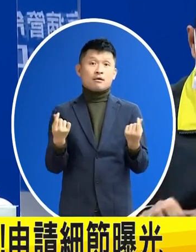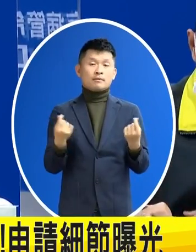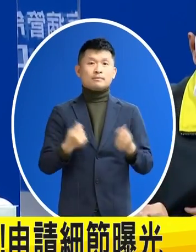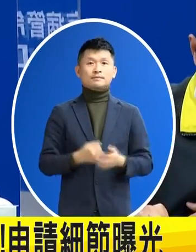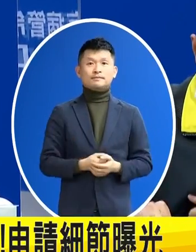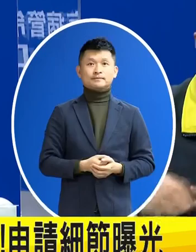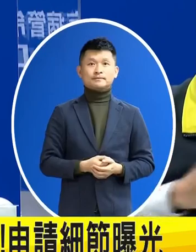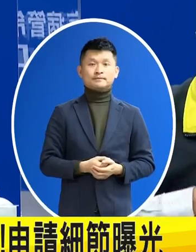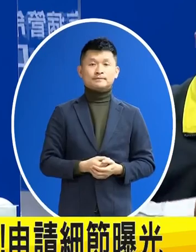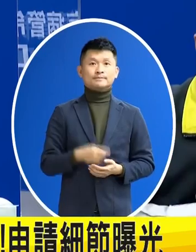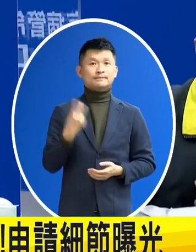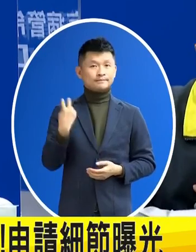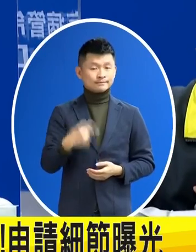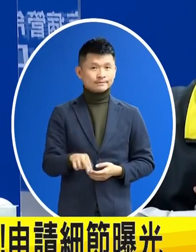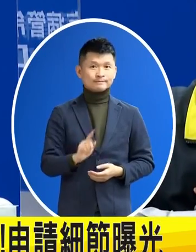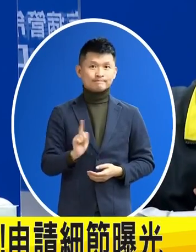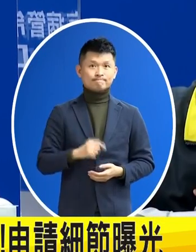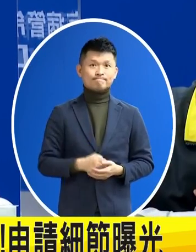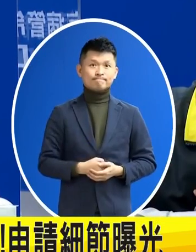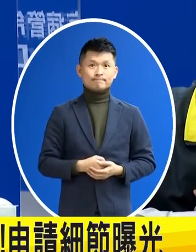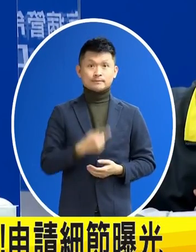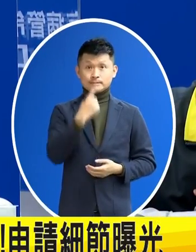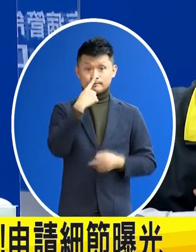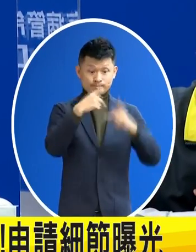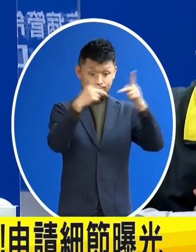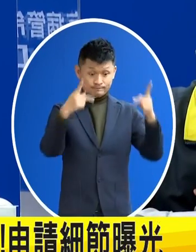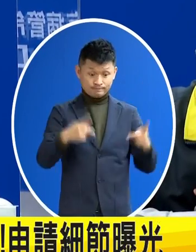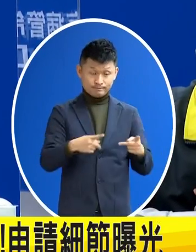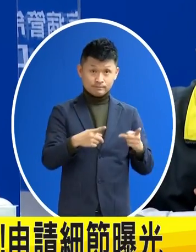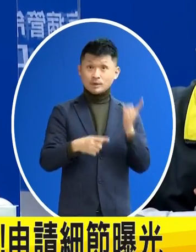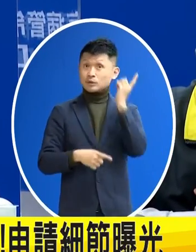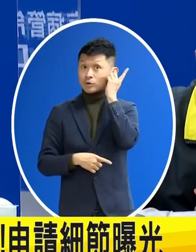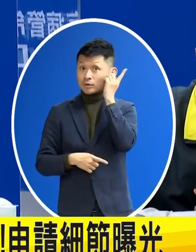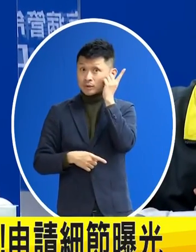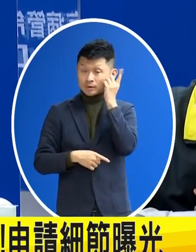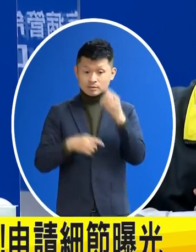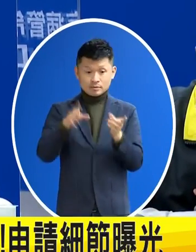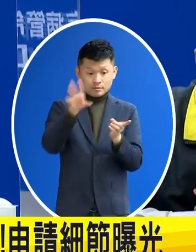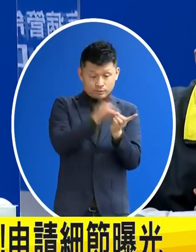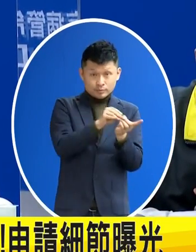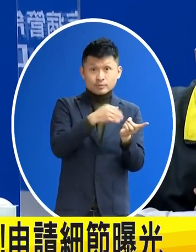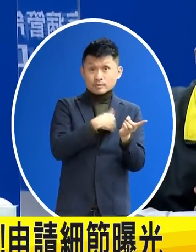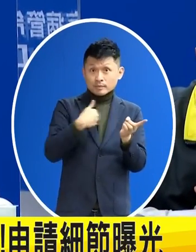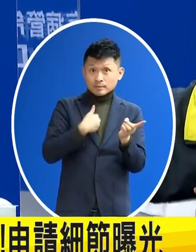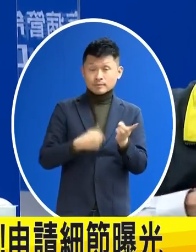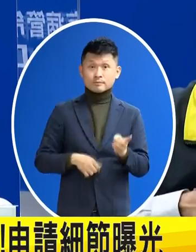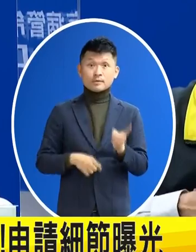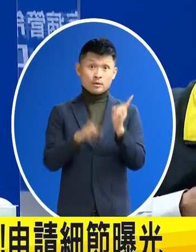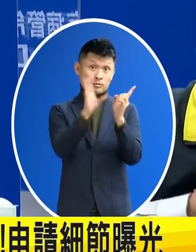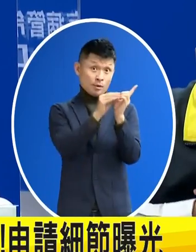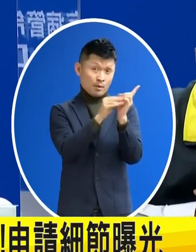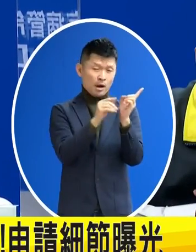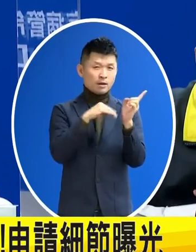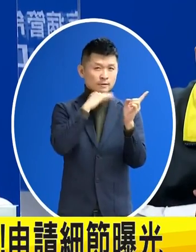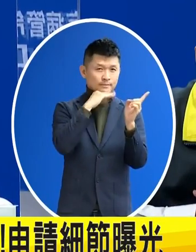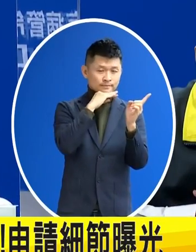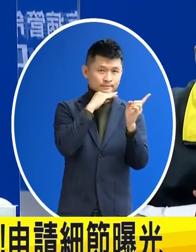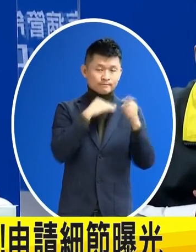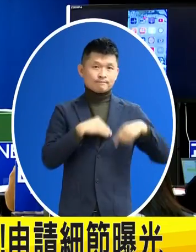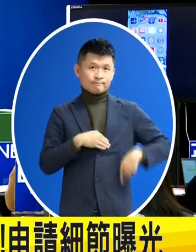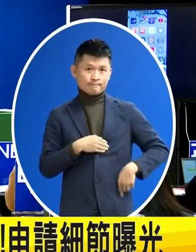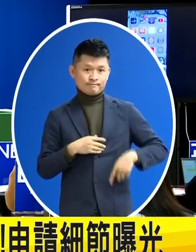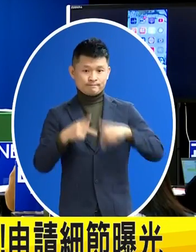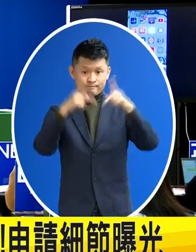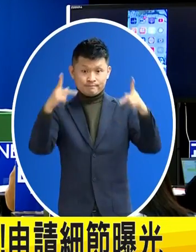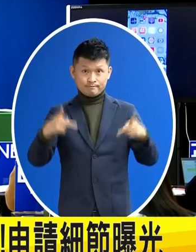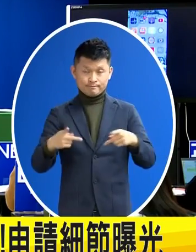放在我的平板里，因为其实可以放在手机里面，可是我当然手机另外有用途，所以我就放在我的平板里面，我放